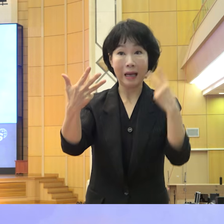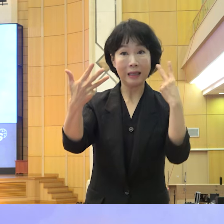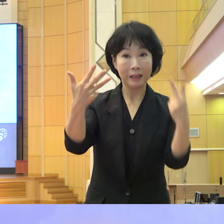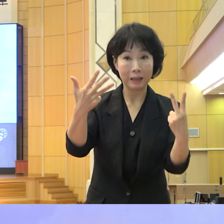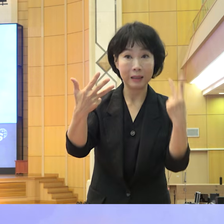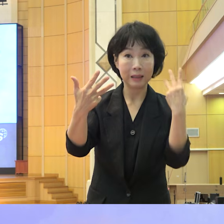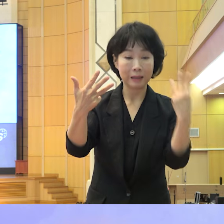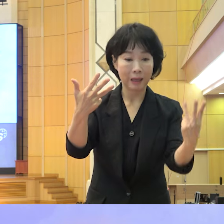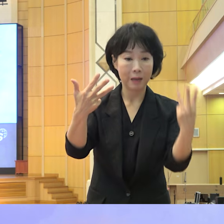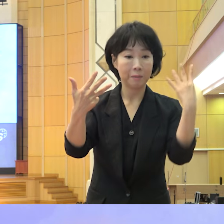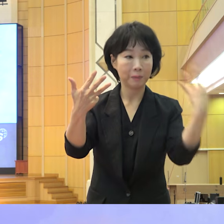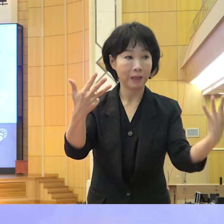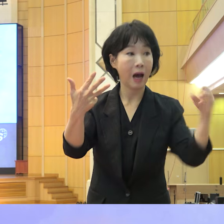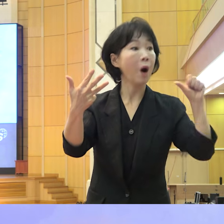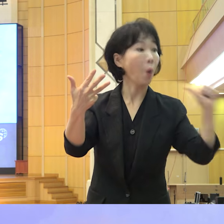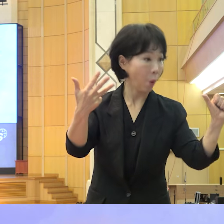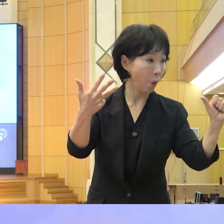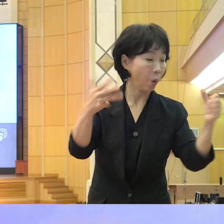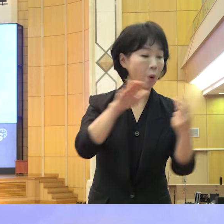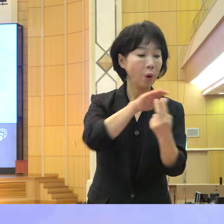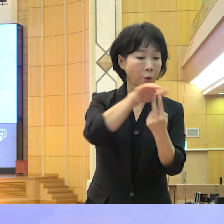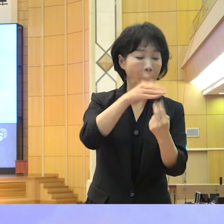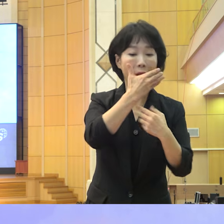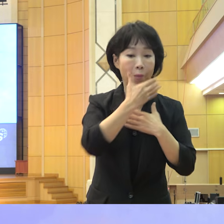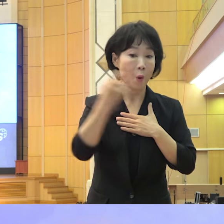2절에서 5절까지 말씀을 보겠습니다.